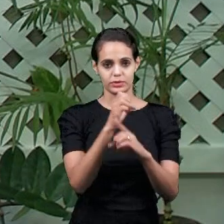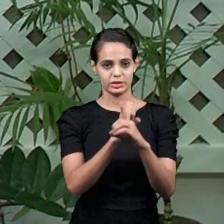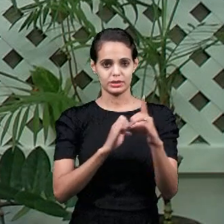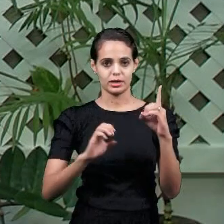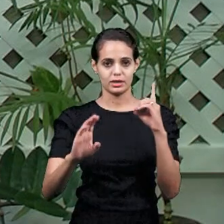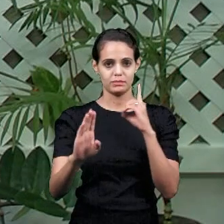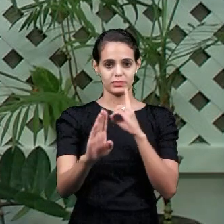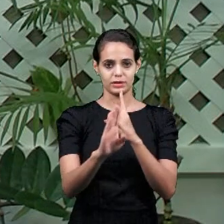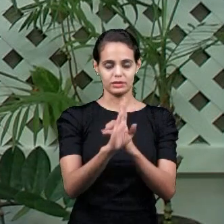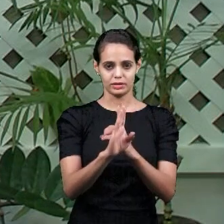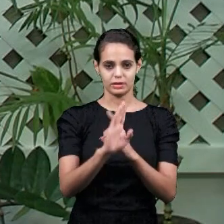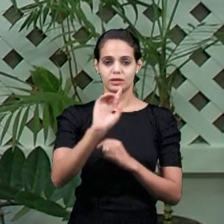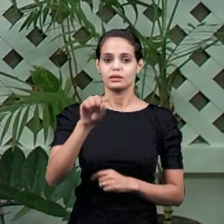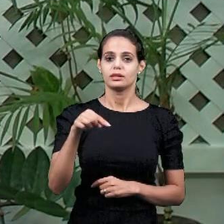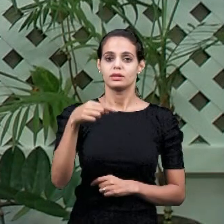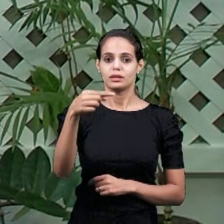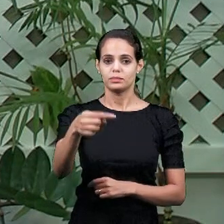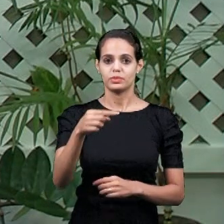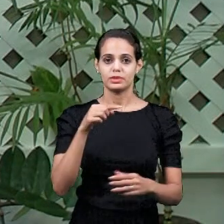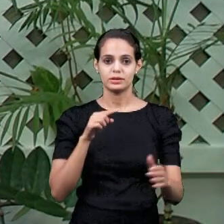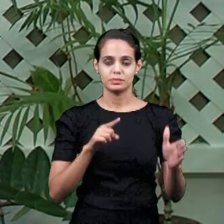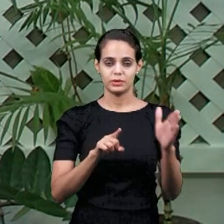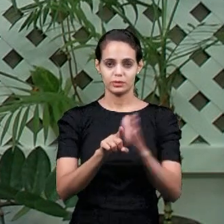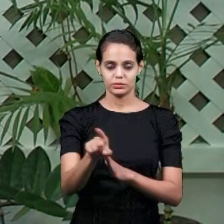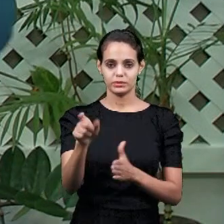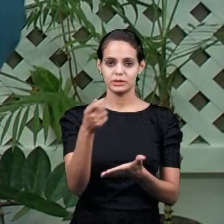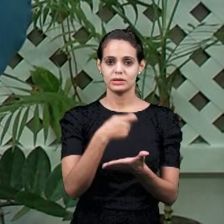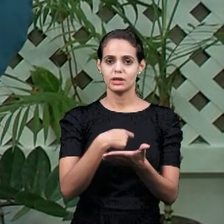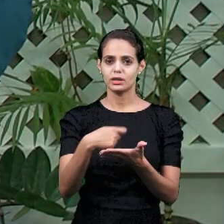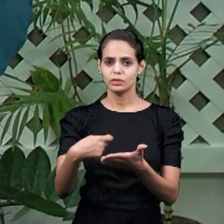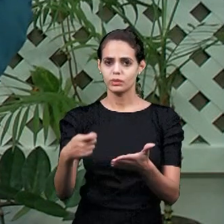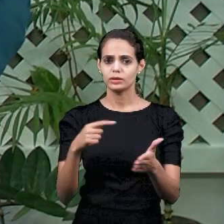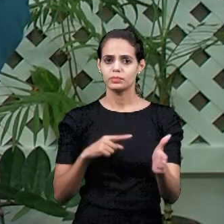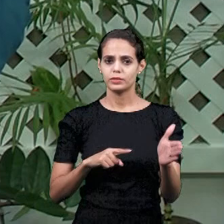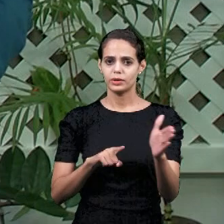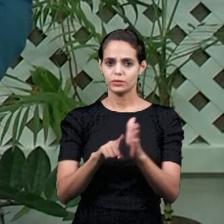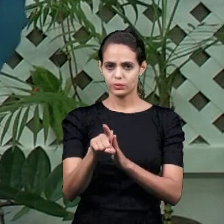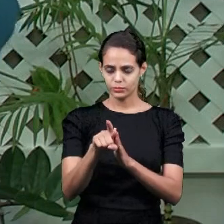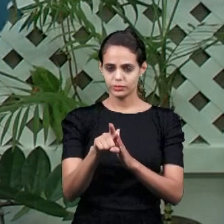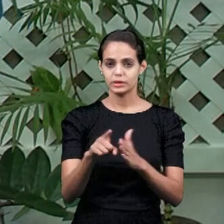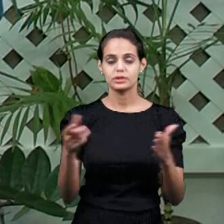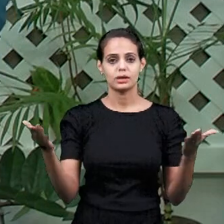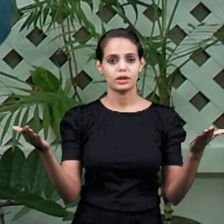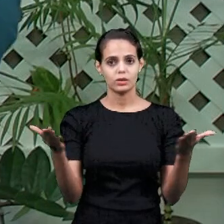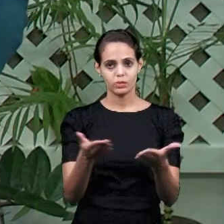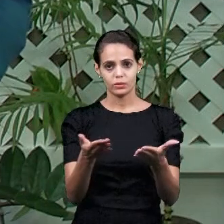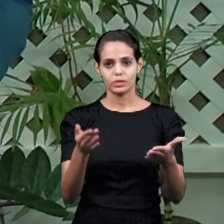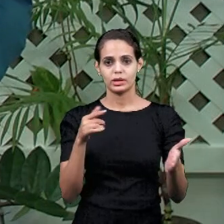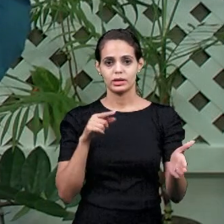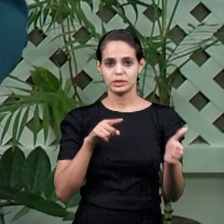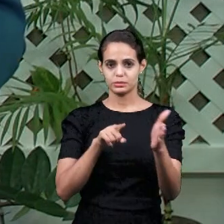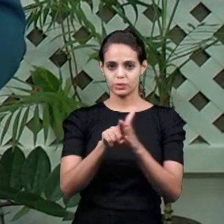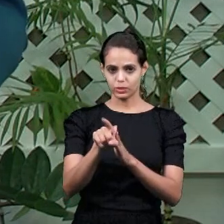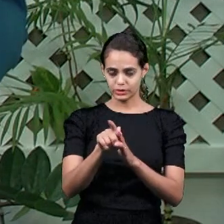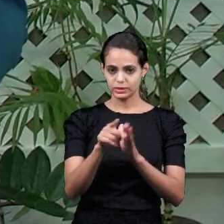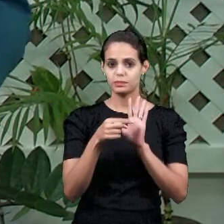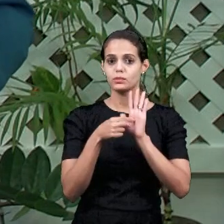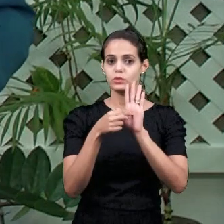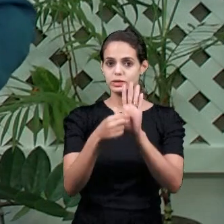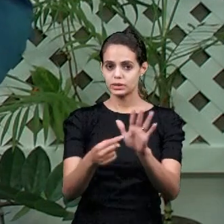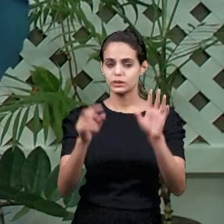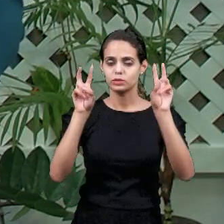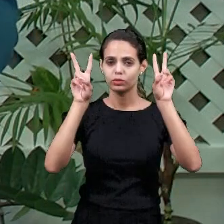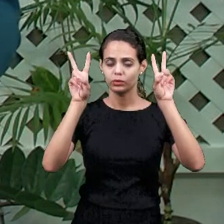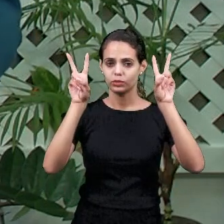note des questions. Nous sommes en train de poser des questions en montrant les thématiques. afin que vous ne quittez pas